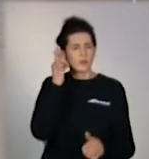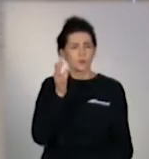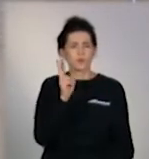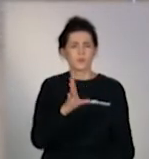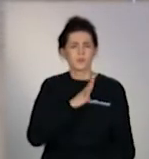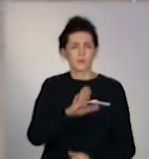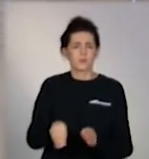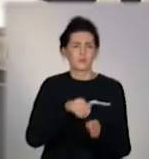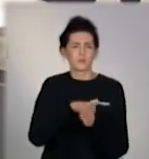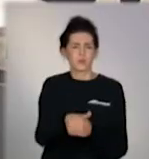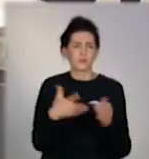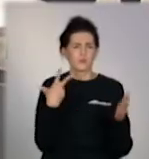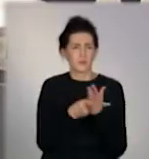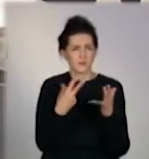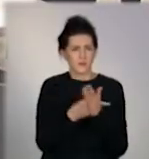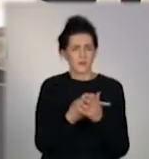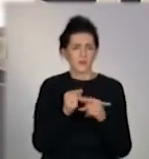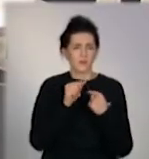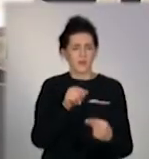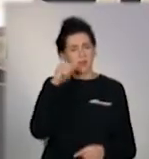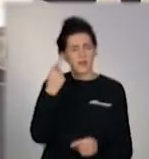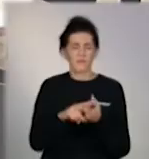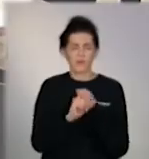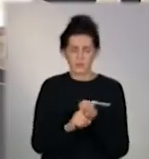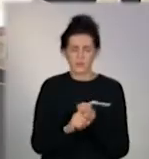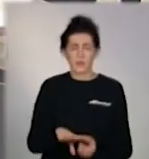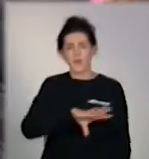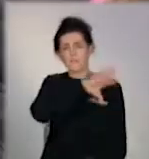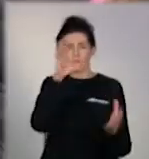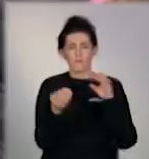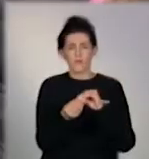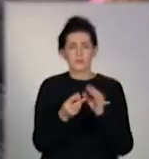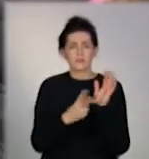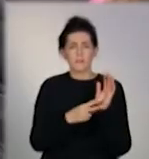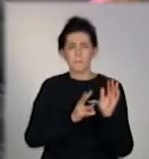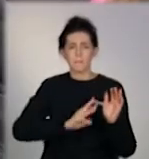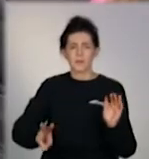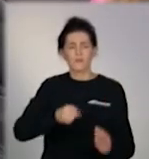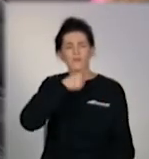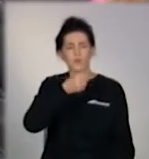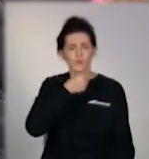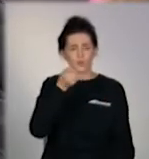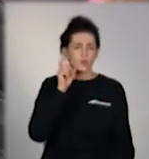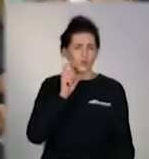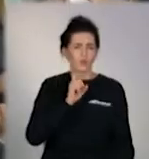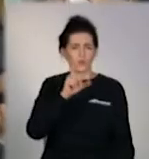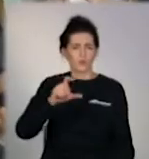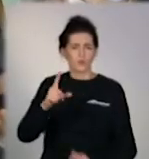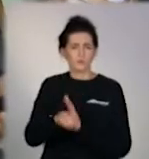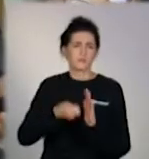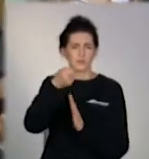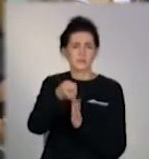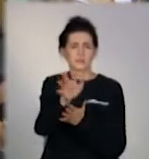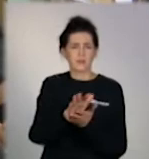пройшли повний курс вакцинації від коронавірусу. Загалом майже 7 мільйонів дорослих українців вже подали заявки,